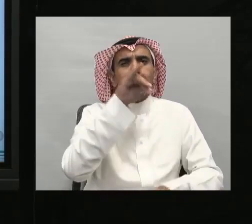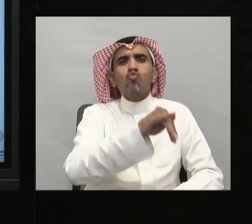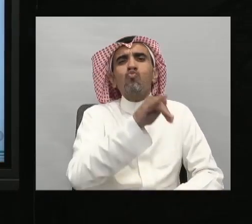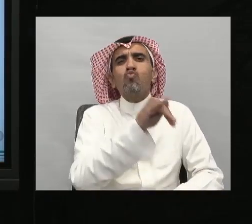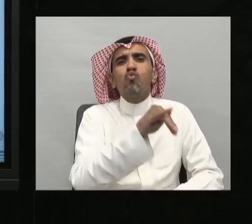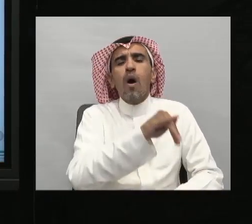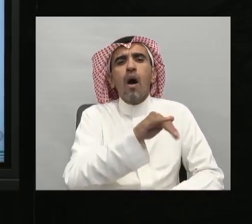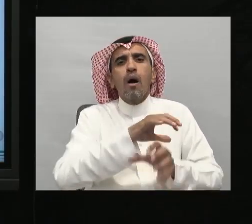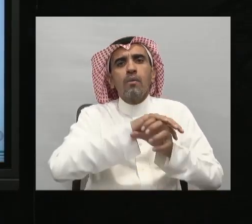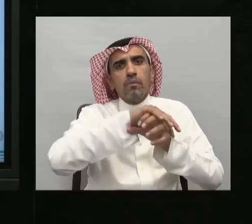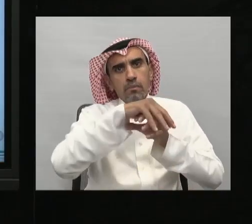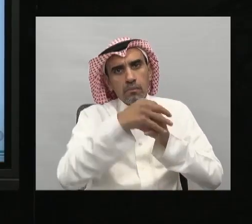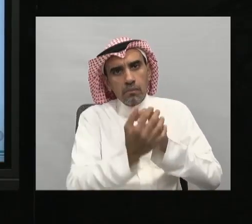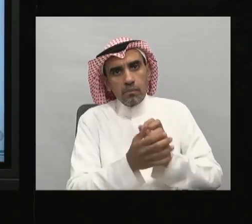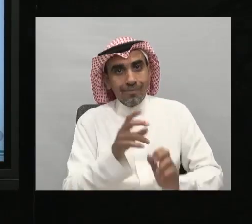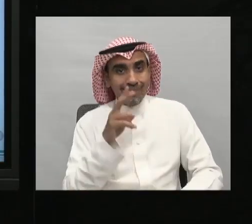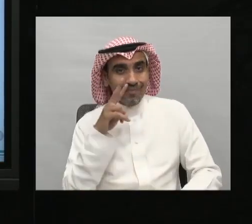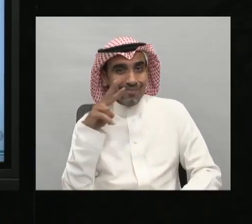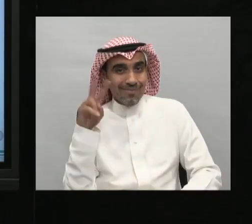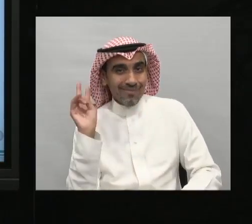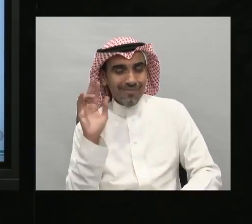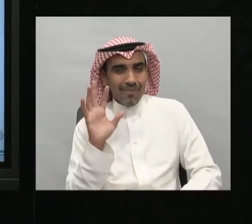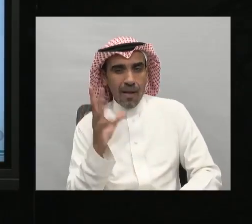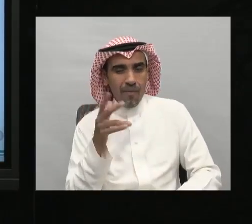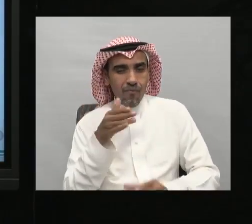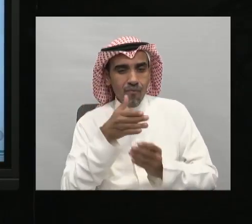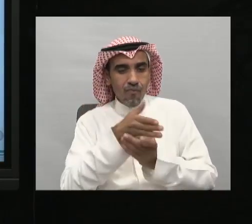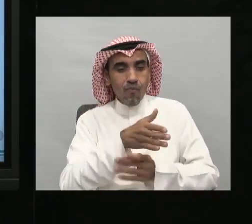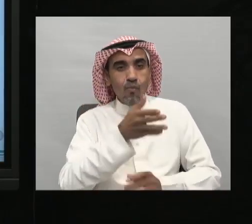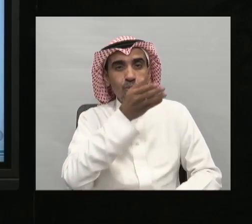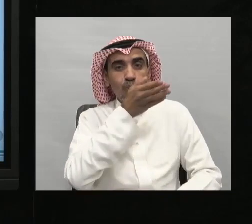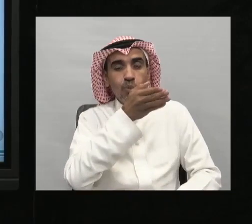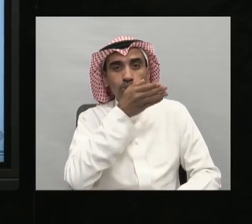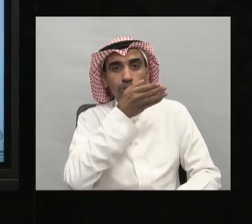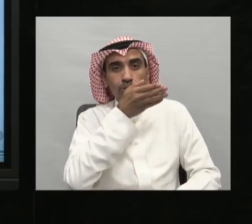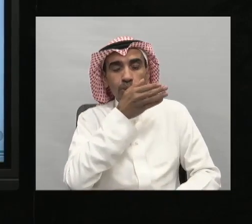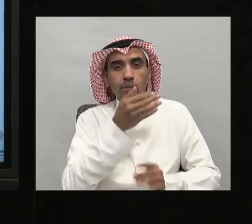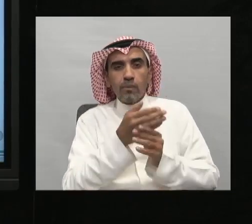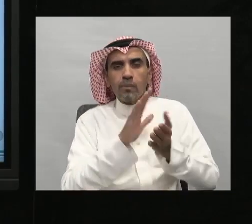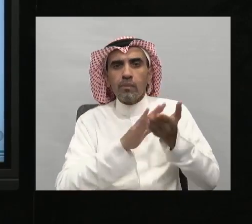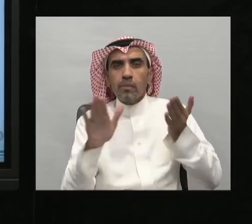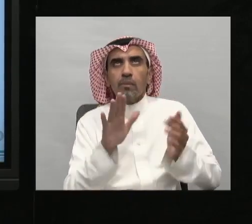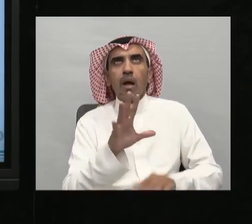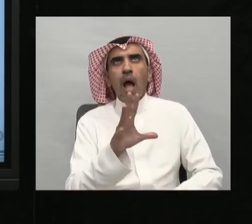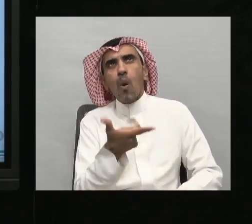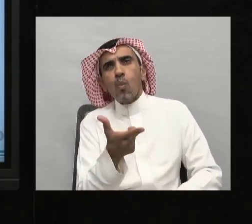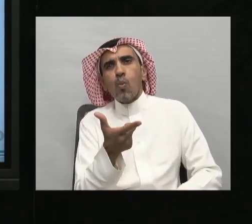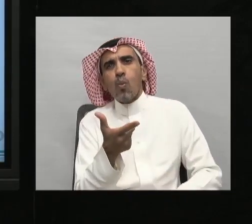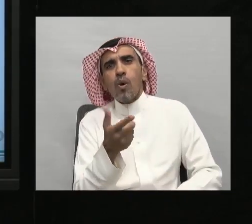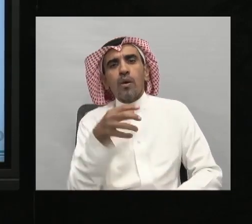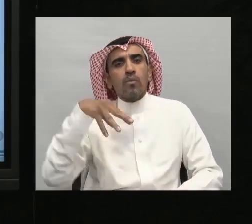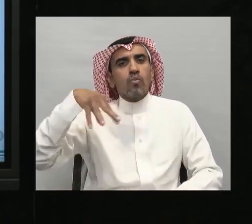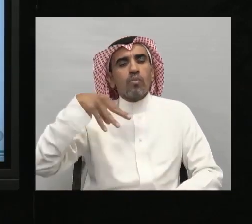هذا الغشاء. فلاحظ كيف يدخل الماء إلى داخل الغشاء نتيجة لللمس أو نتيجة لمنبه